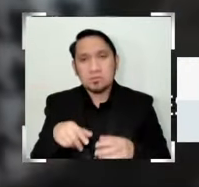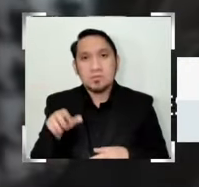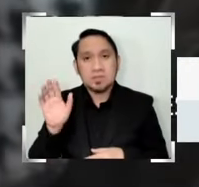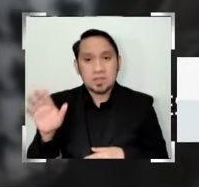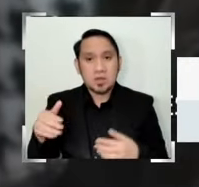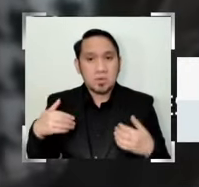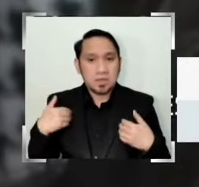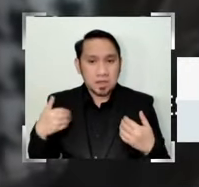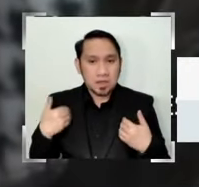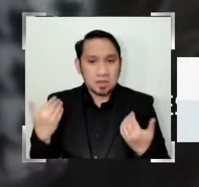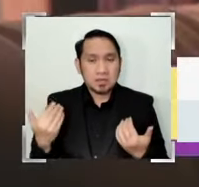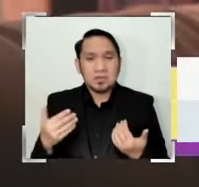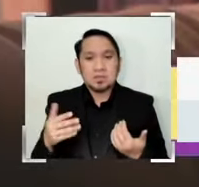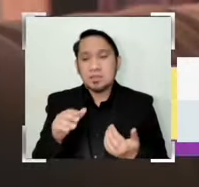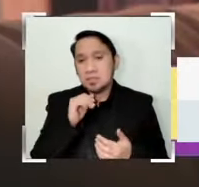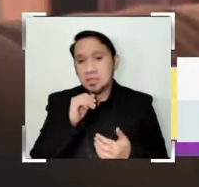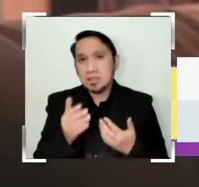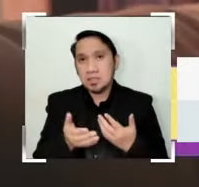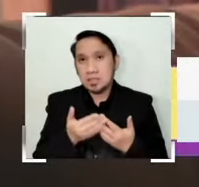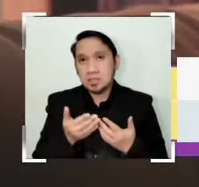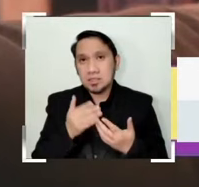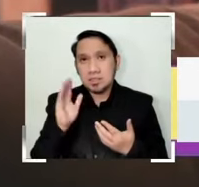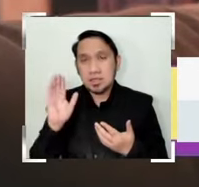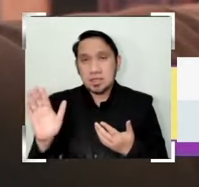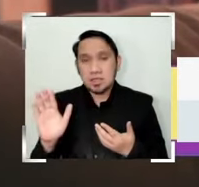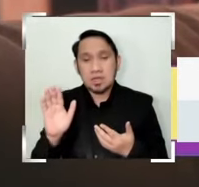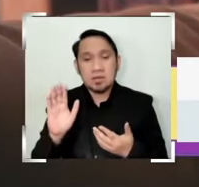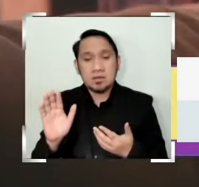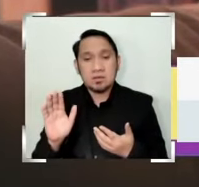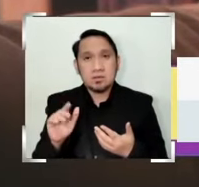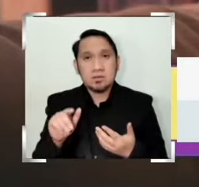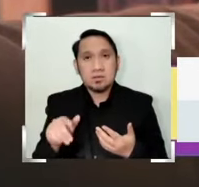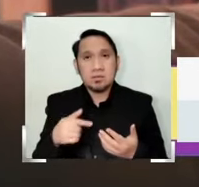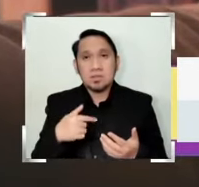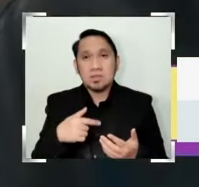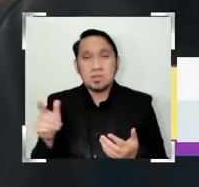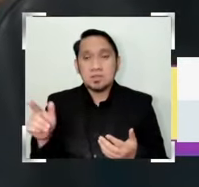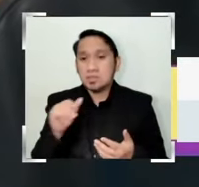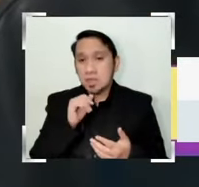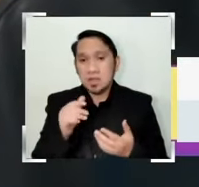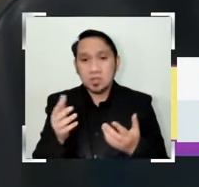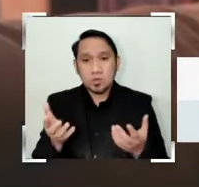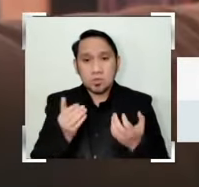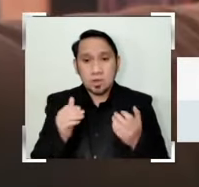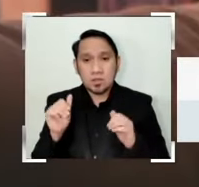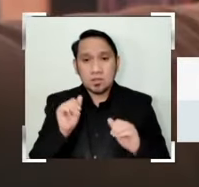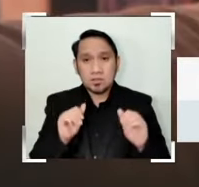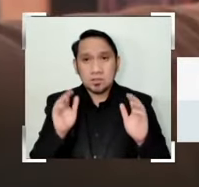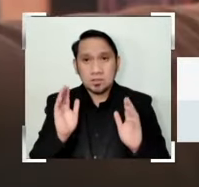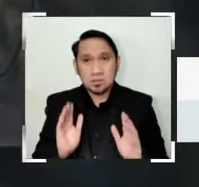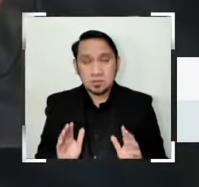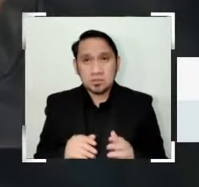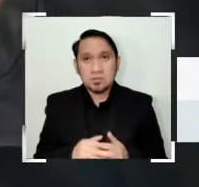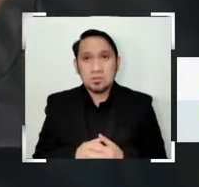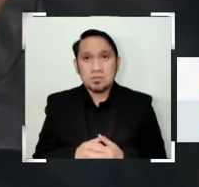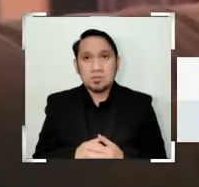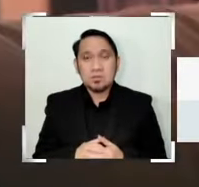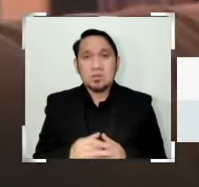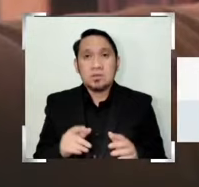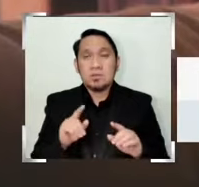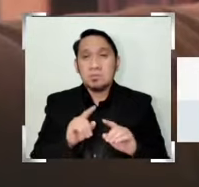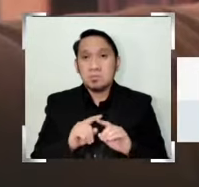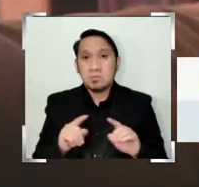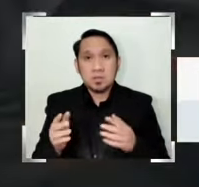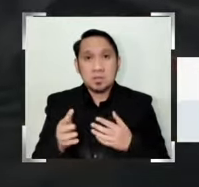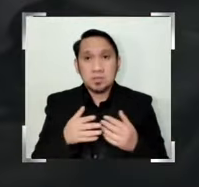ang kanyang karera sa showbiz. Hindi ko po pangarap maging artista. I had to be an artista. Pero sa kabila ng kanyang